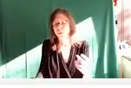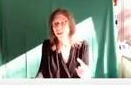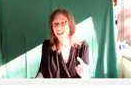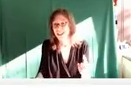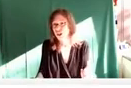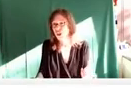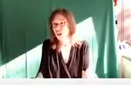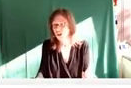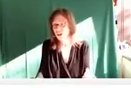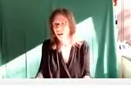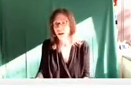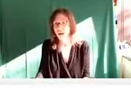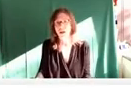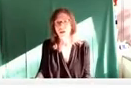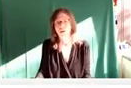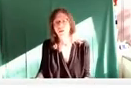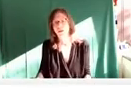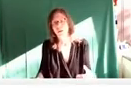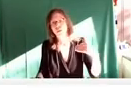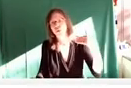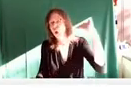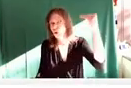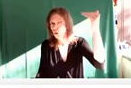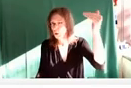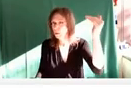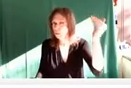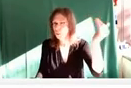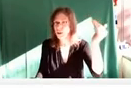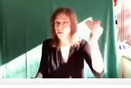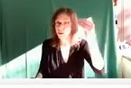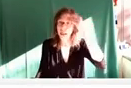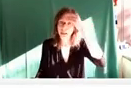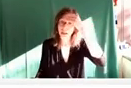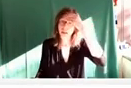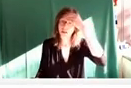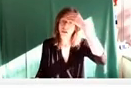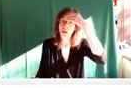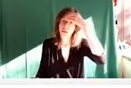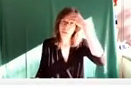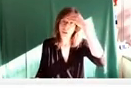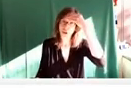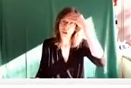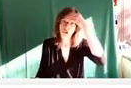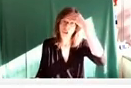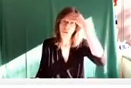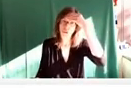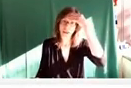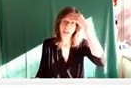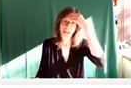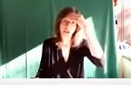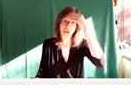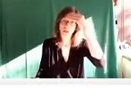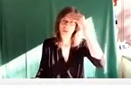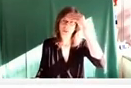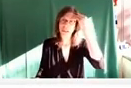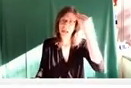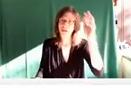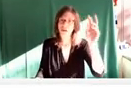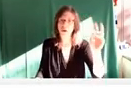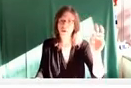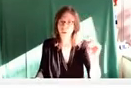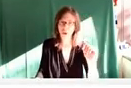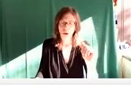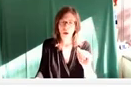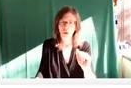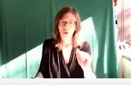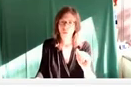du replication, c'est une coche pas mal plus élevée en termes d'exigences méthodologiques. On va parler de